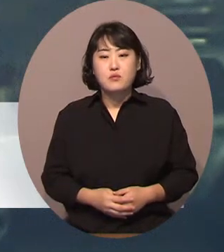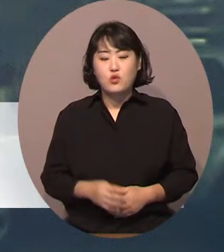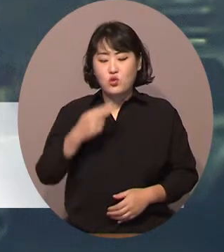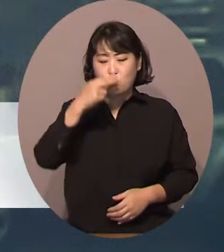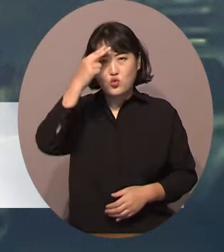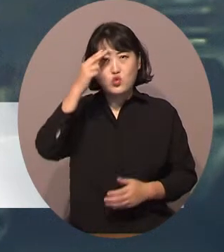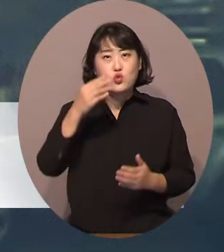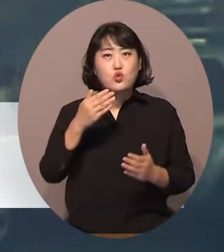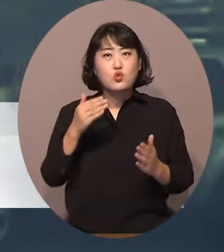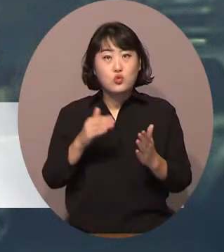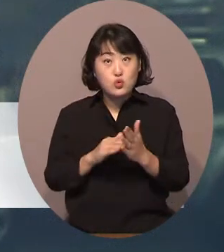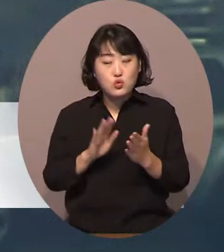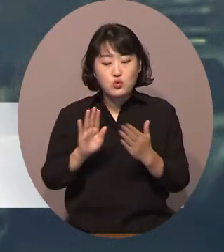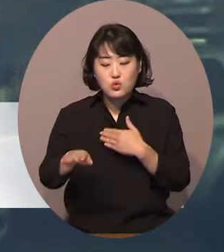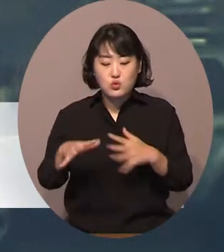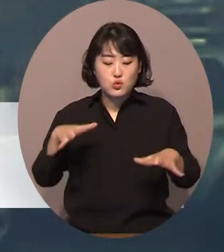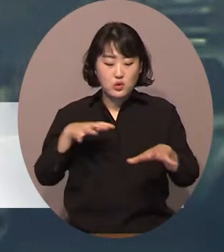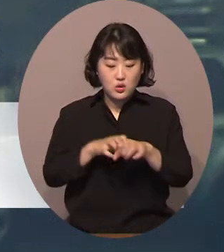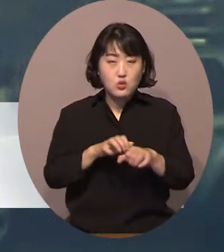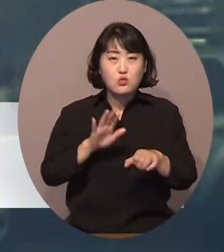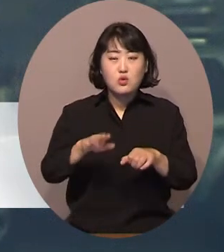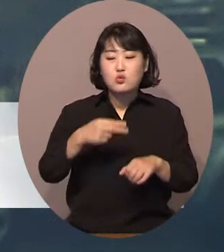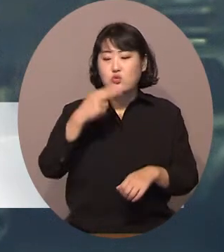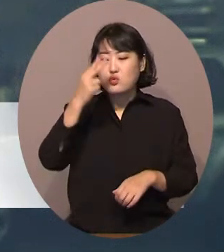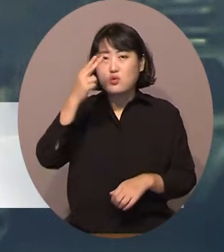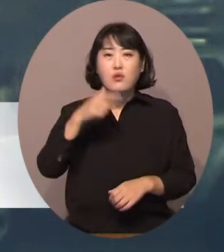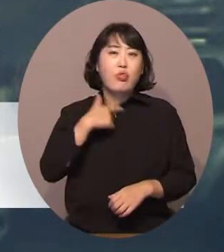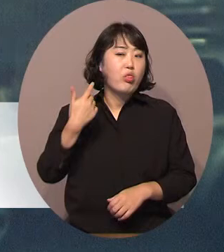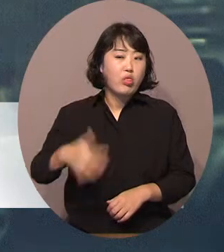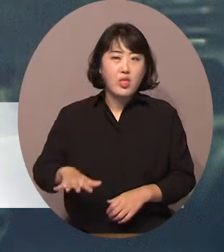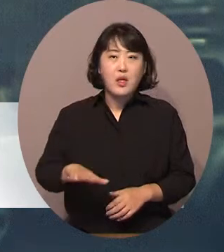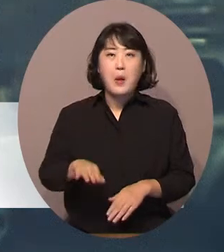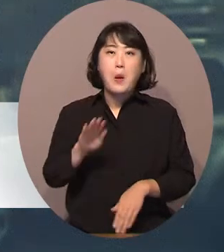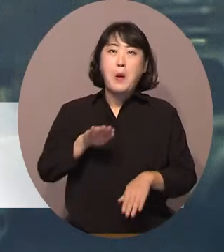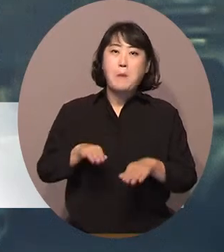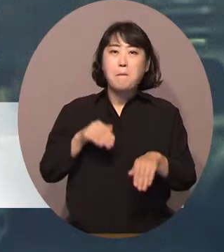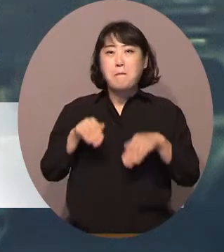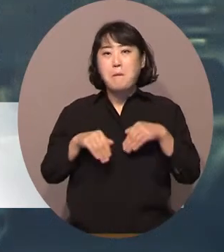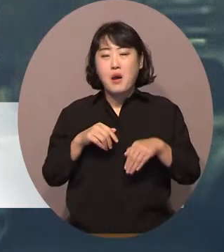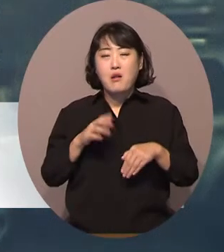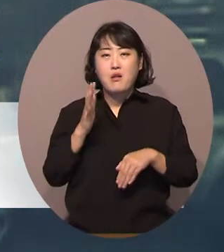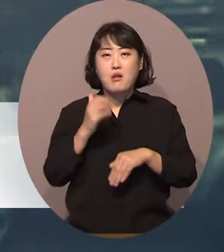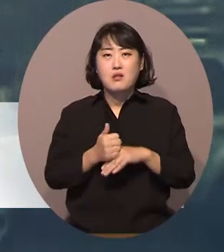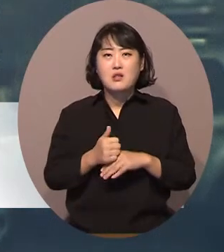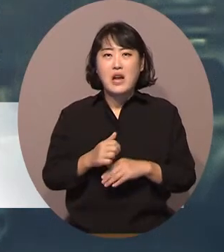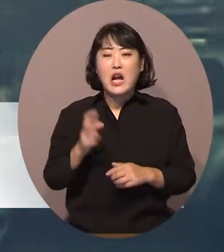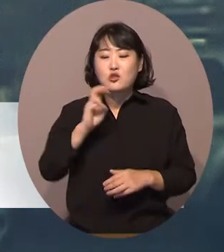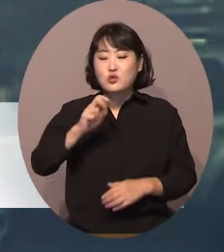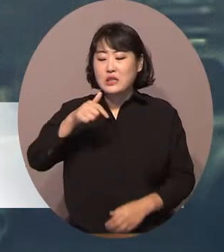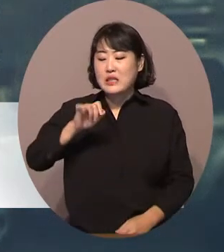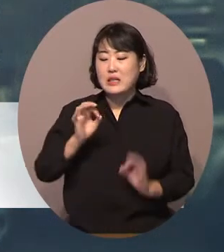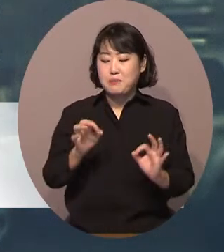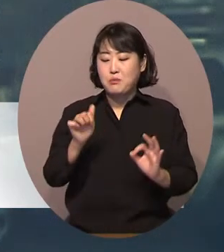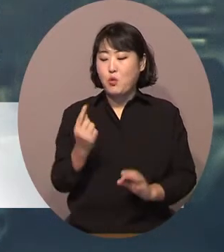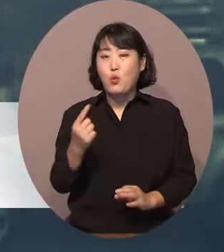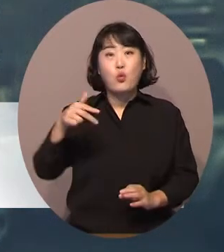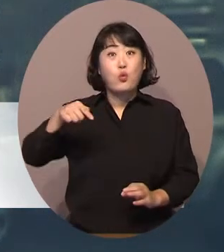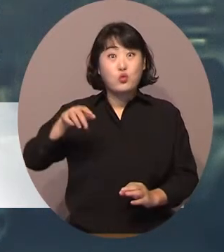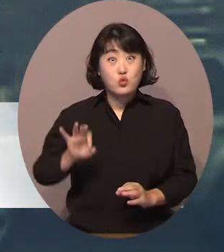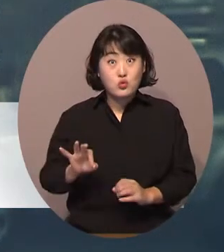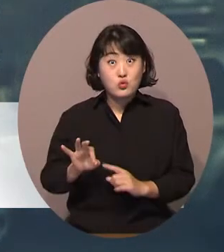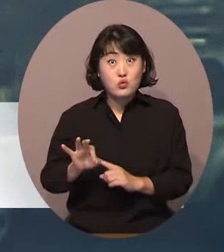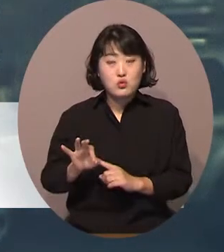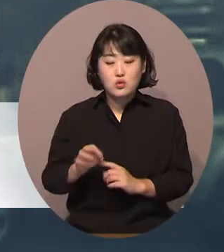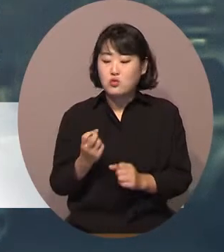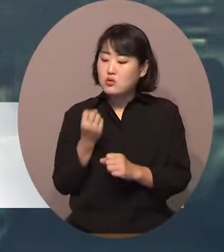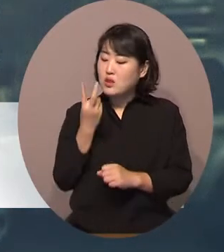술을 마시고 운전에 교통 사고를 내고도 음주운전을 하지 않았다고 발뺌 공부을 산 가수 김호중 시 사건 두 달 전